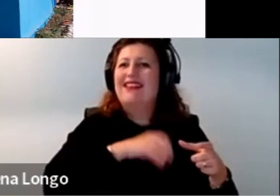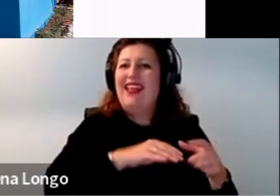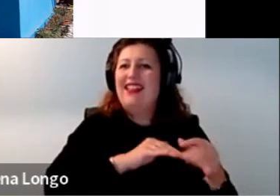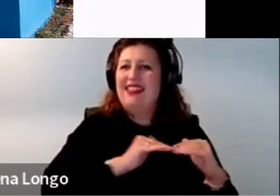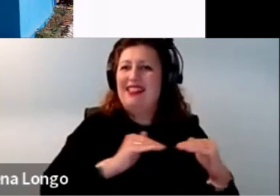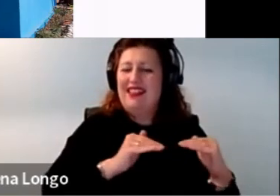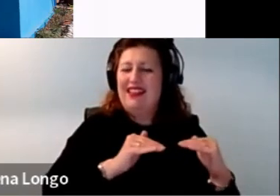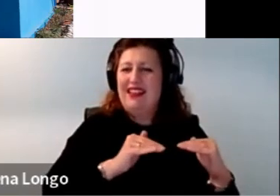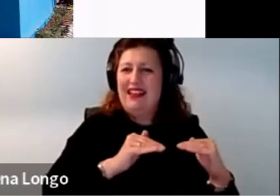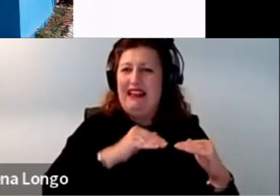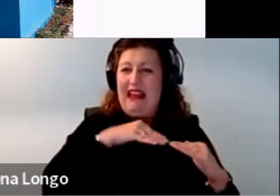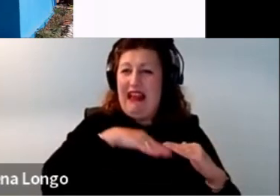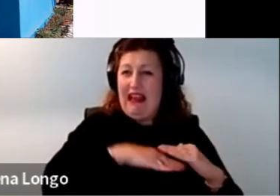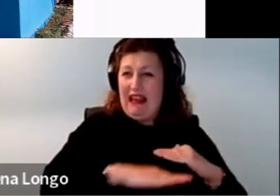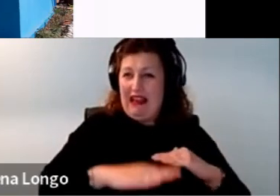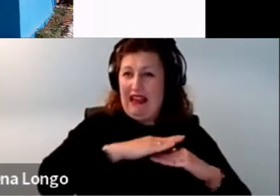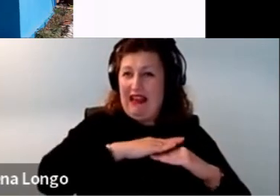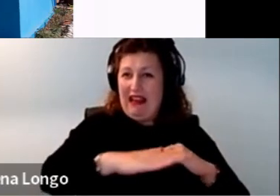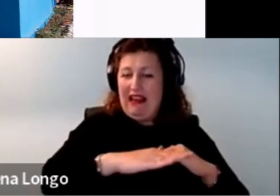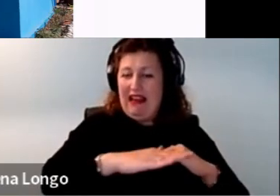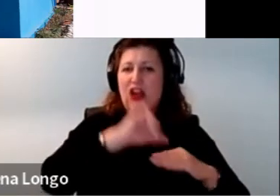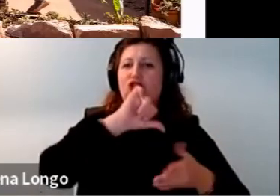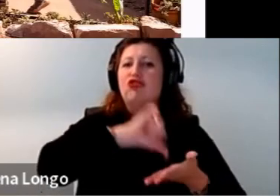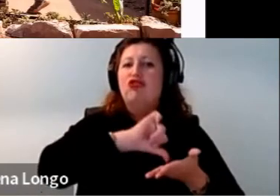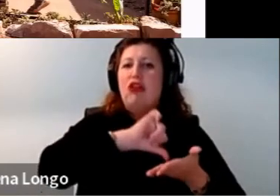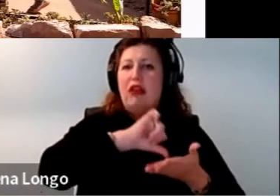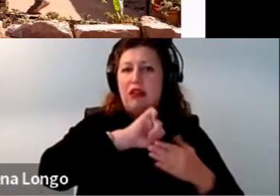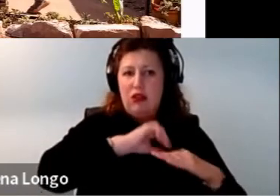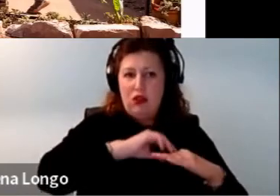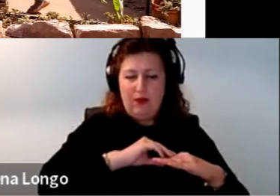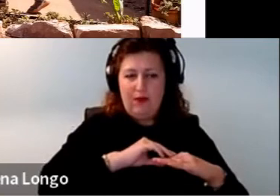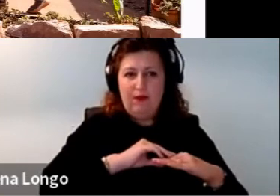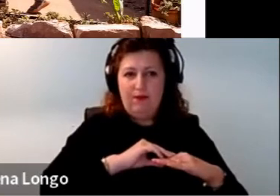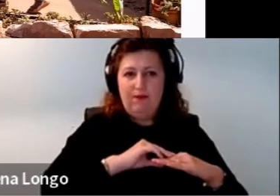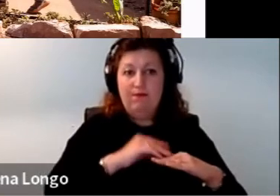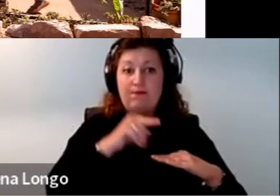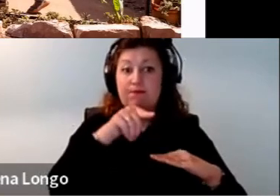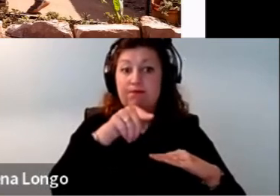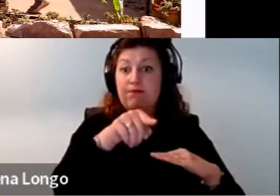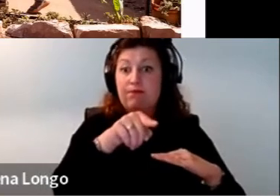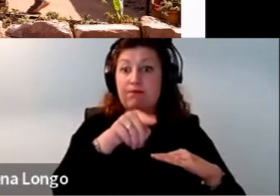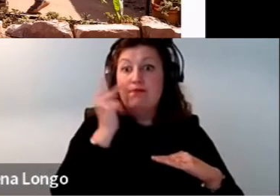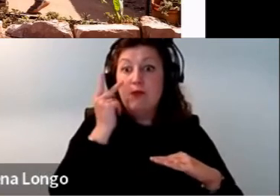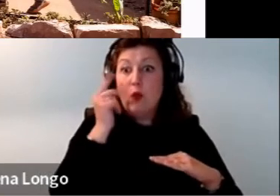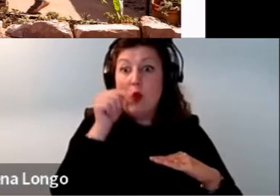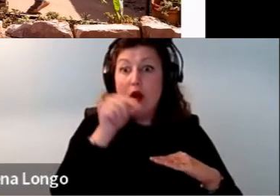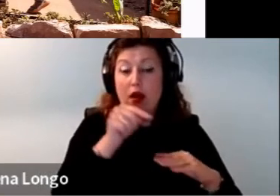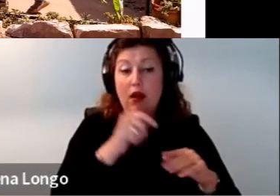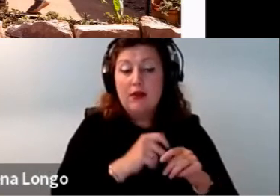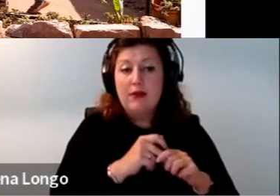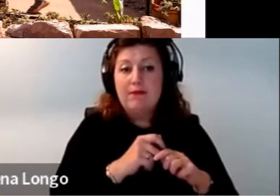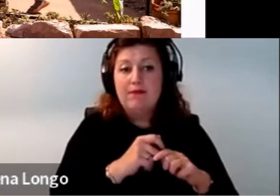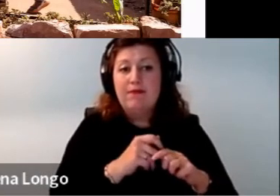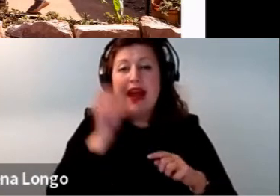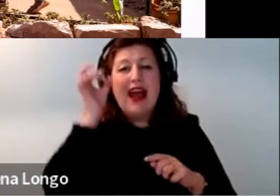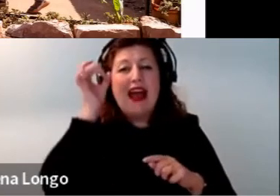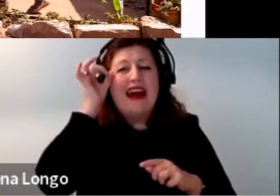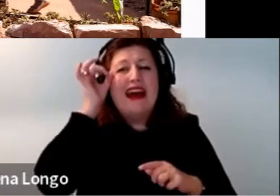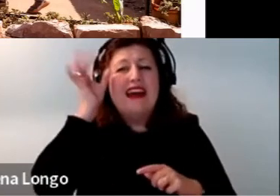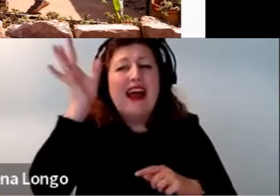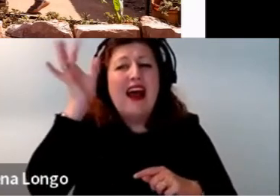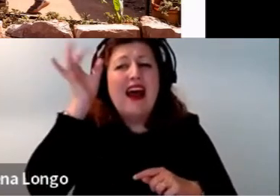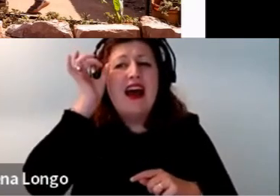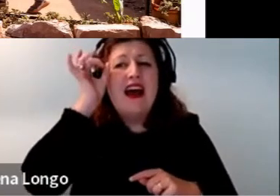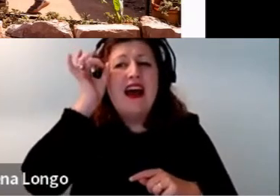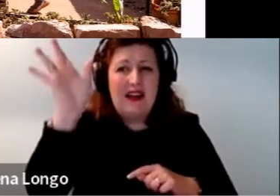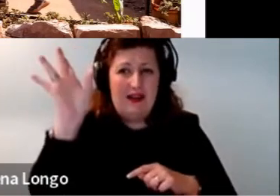per entrambi i blocchi. Ripeto quanto è importante e rara per i villaggi